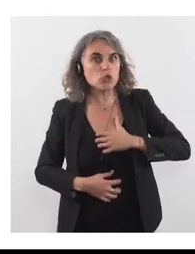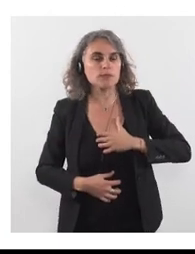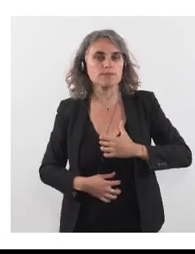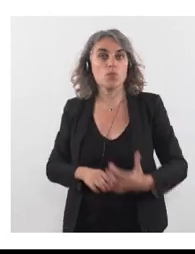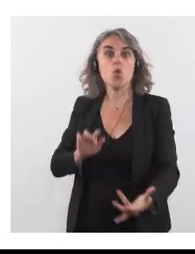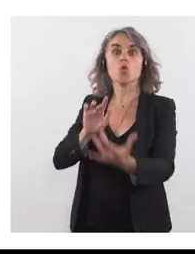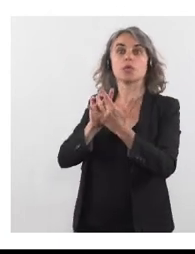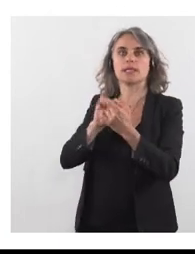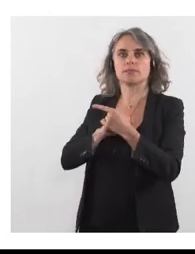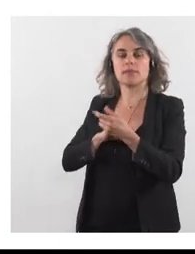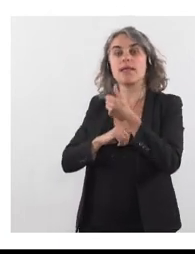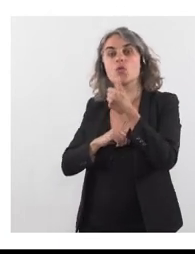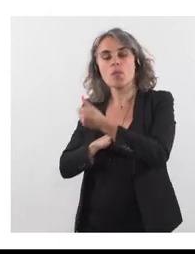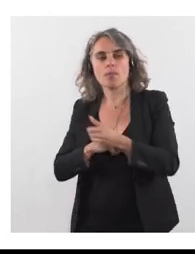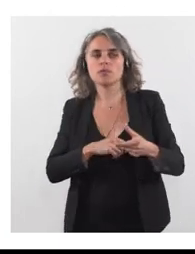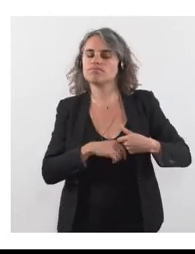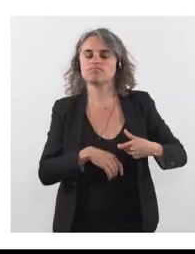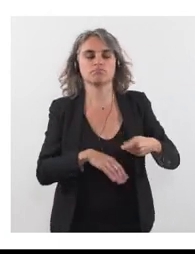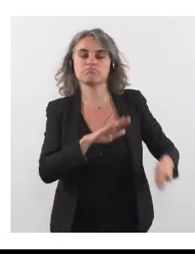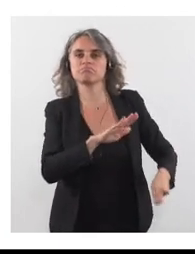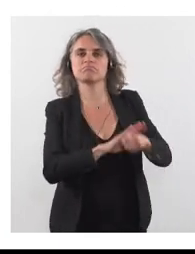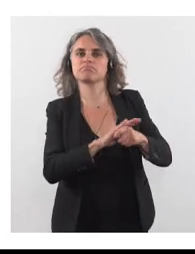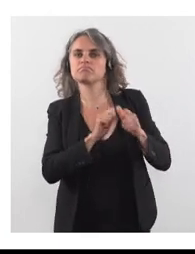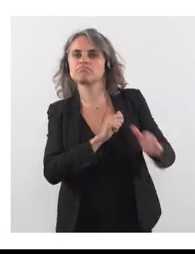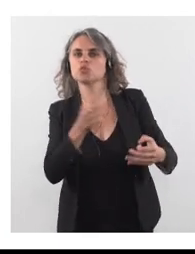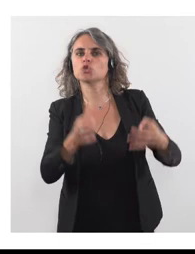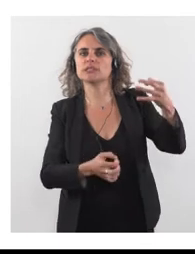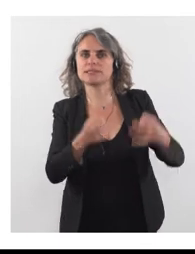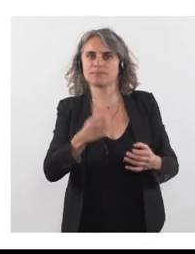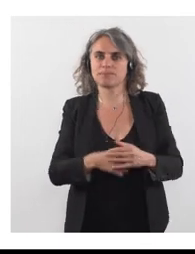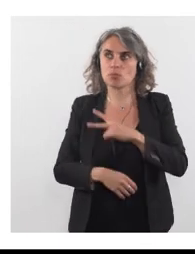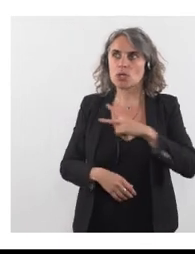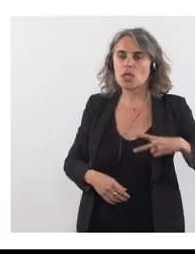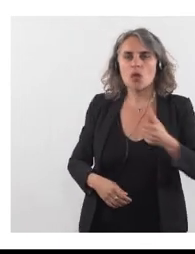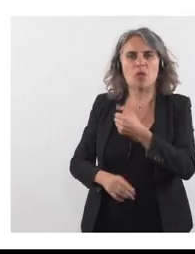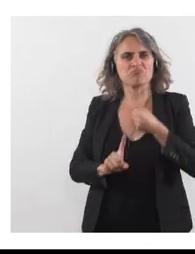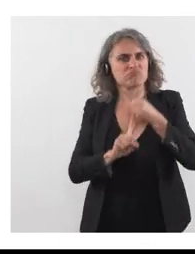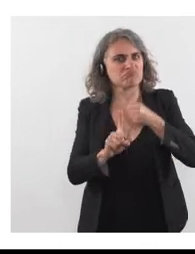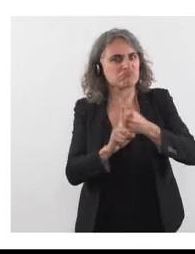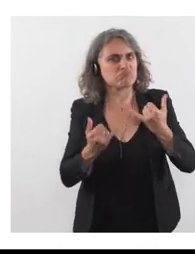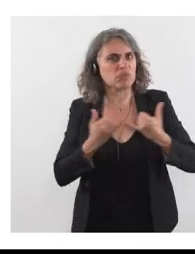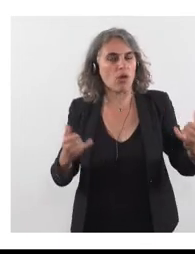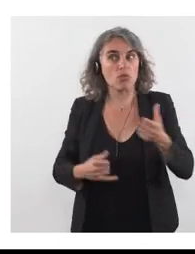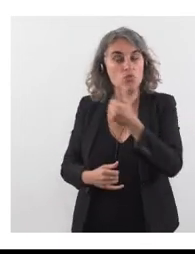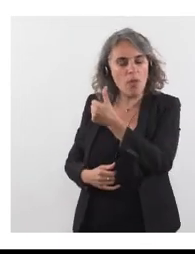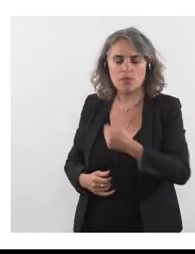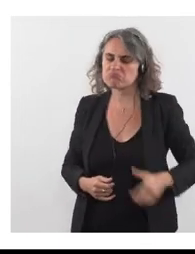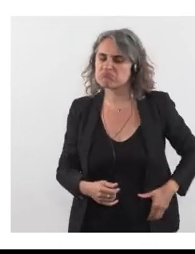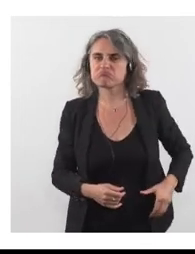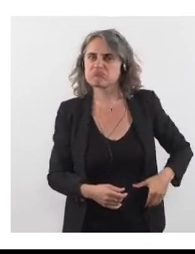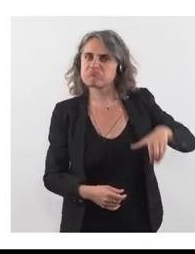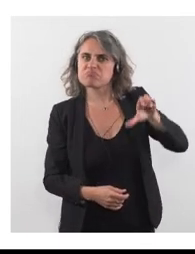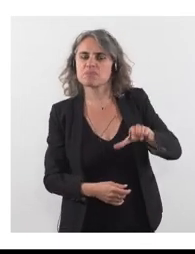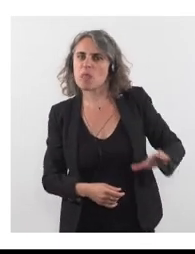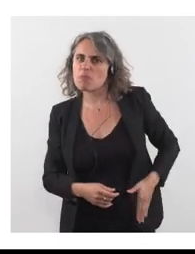la procédure en justice pour sa locataire. C'était quelqu'un qui était engagé et donc c'est lui qui a pris en charge les frais de justice, qui a été